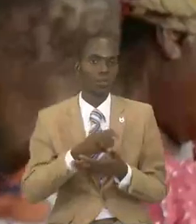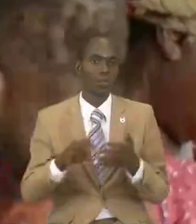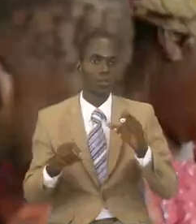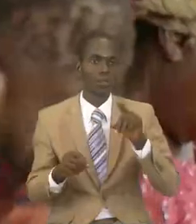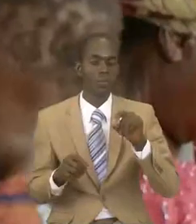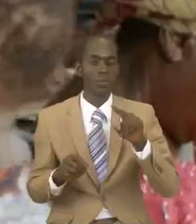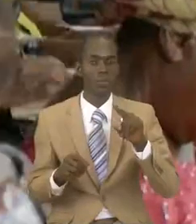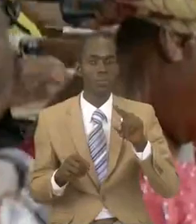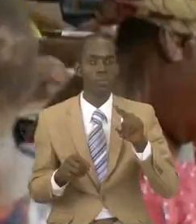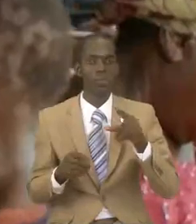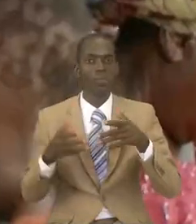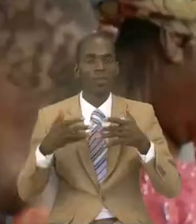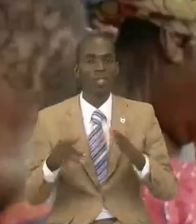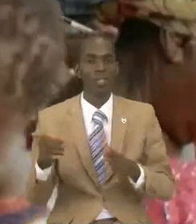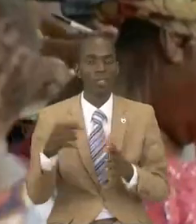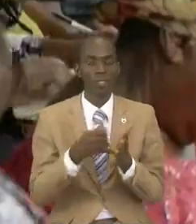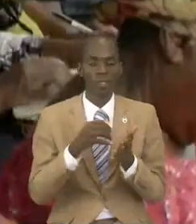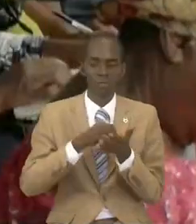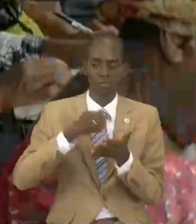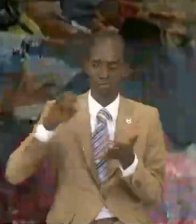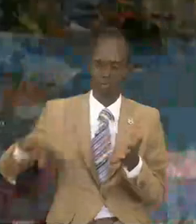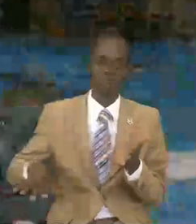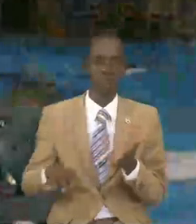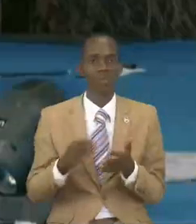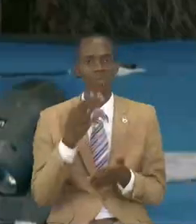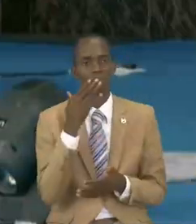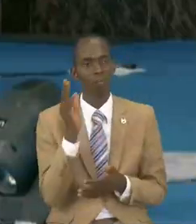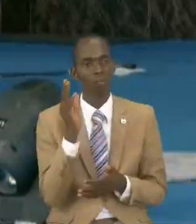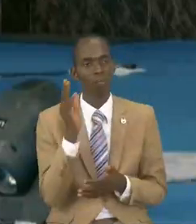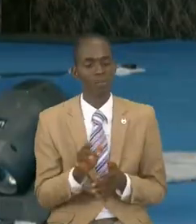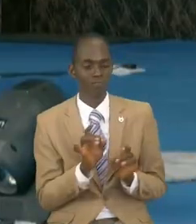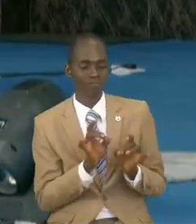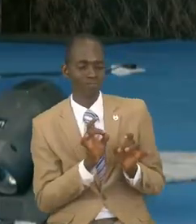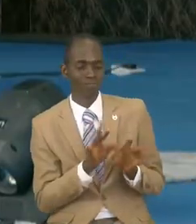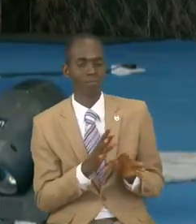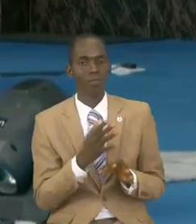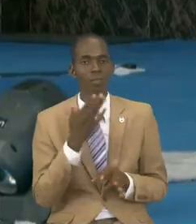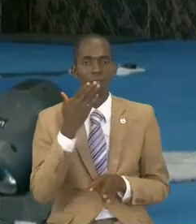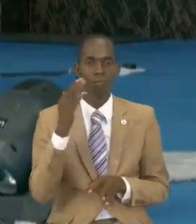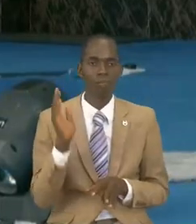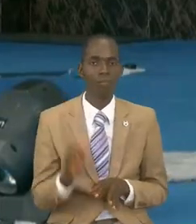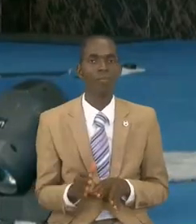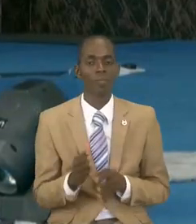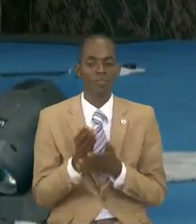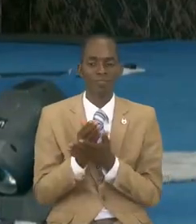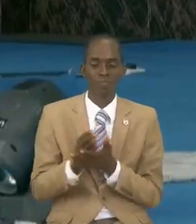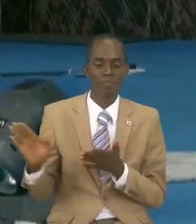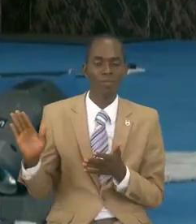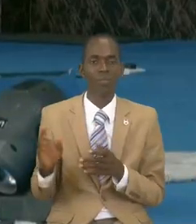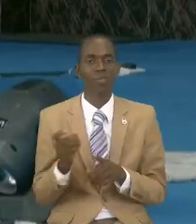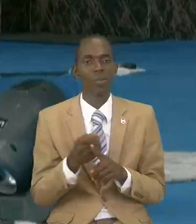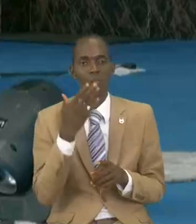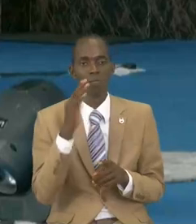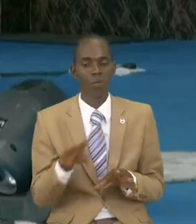Qu'il s'éloigne du mal, qu'il rejette le mal, qu'il déteste le mal,